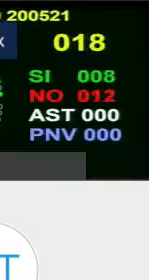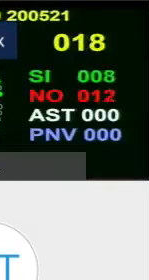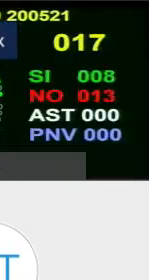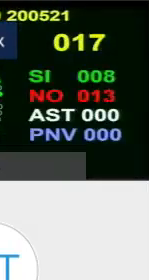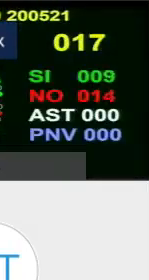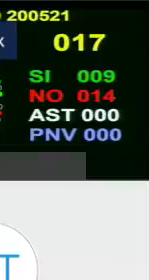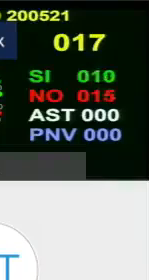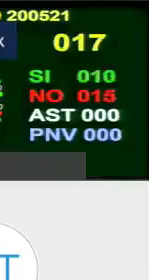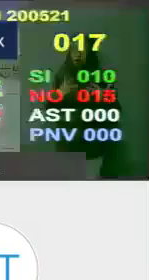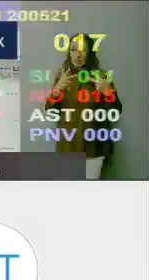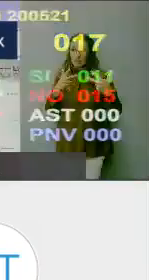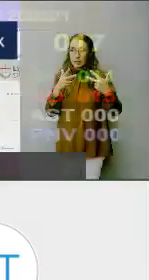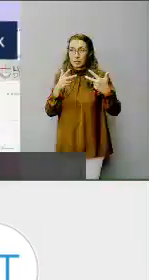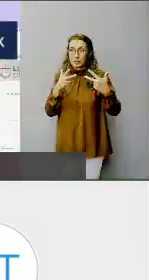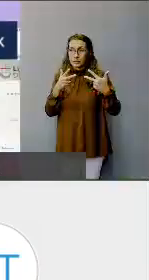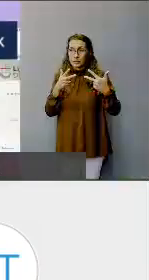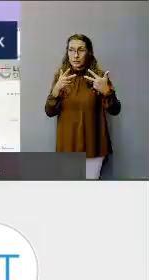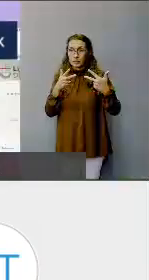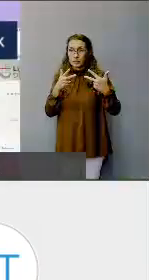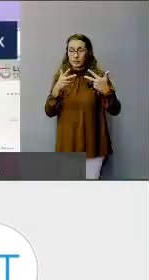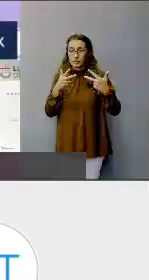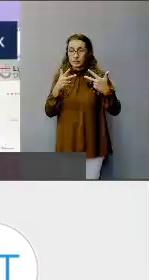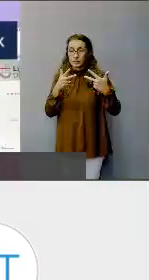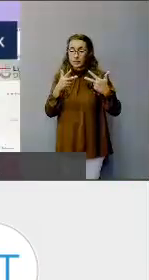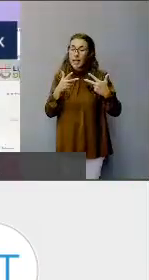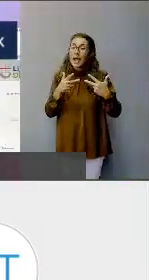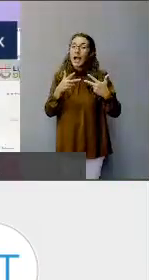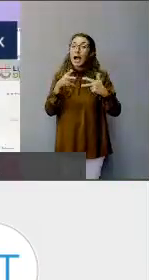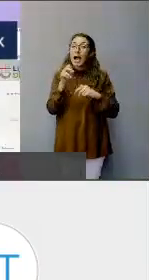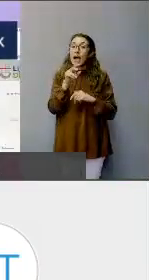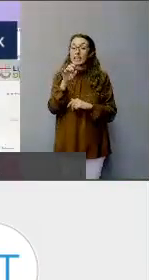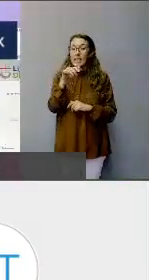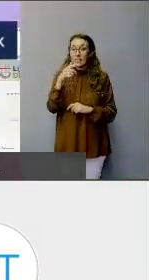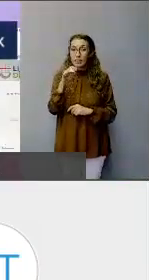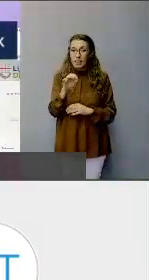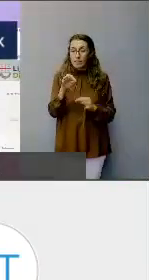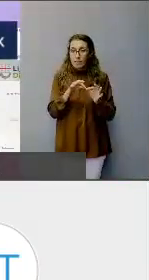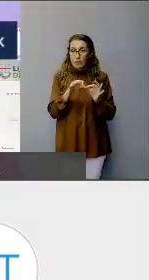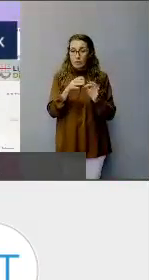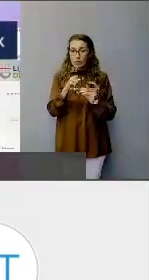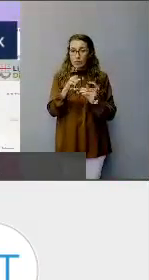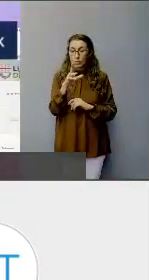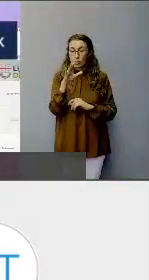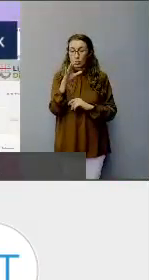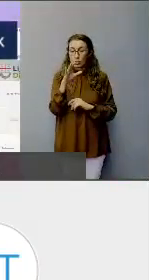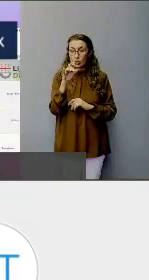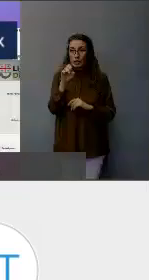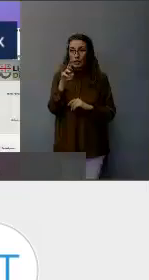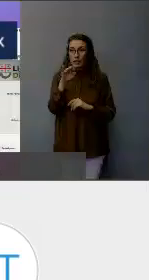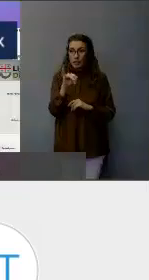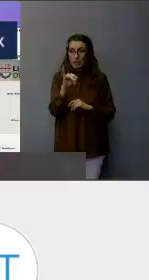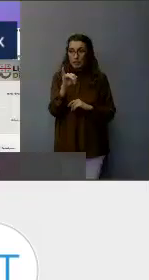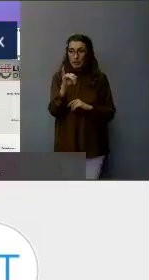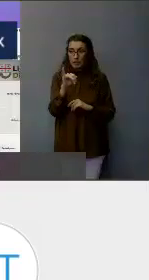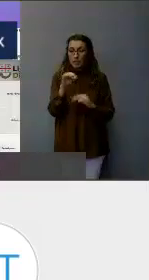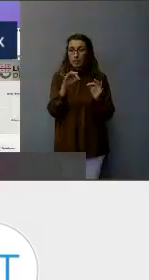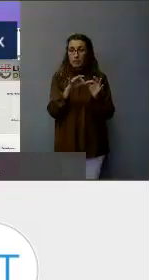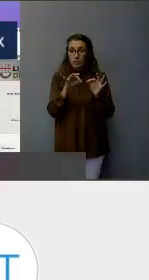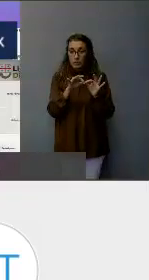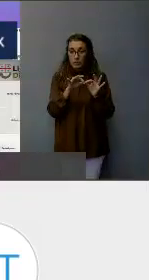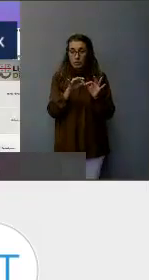da remoto con su un numero 13 considerevole consigliera bruccoleri favorevole